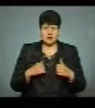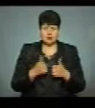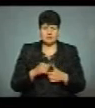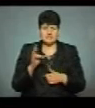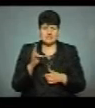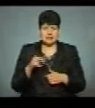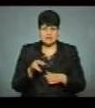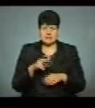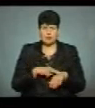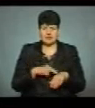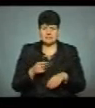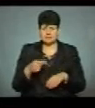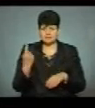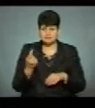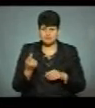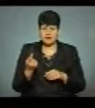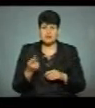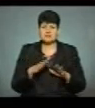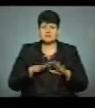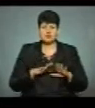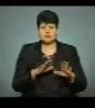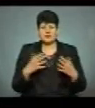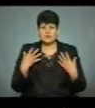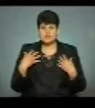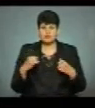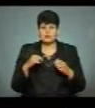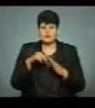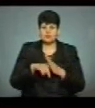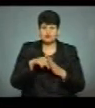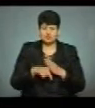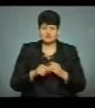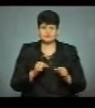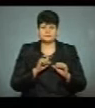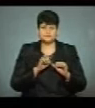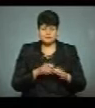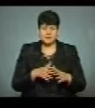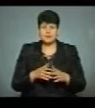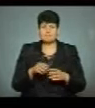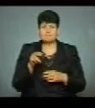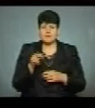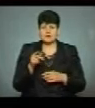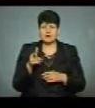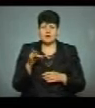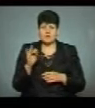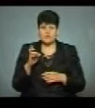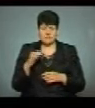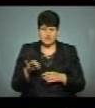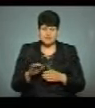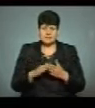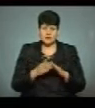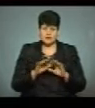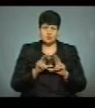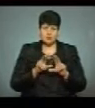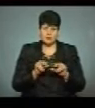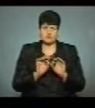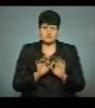Нацполіції Тернопільщини. Заступник начальника Тернопільського управління внутрішньої безпеки Павло Грабовий ситуацію пообіцяв прокоментувати